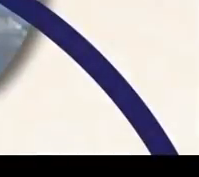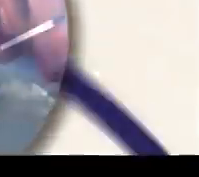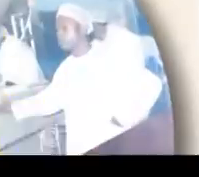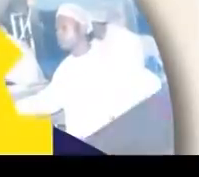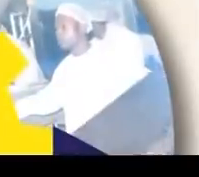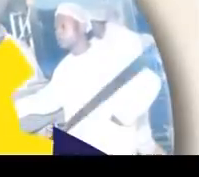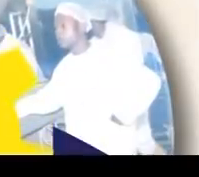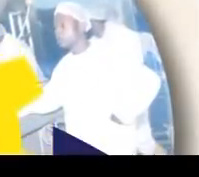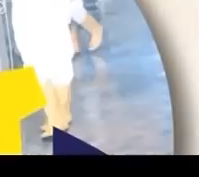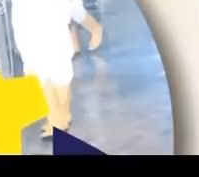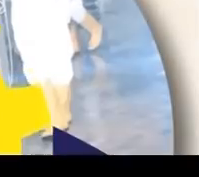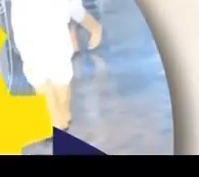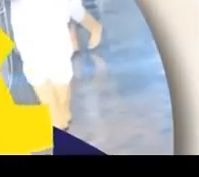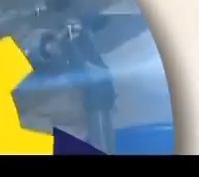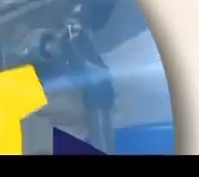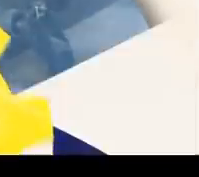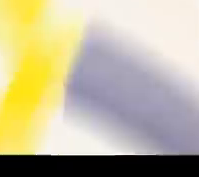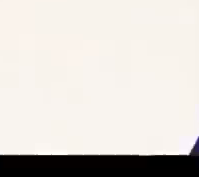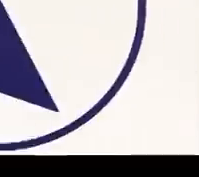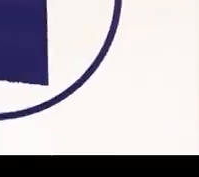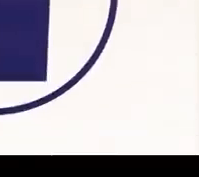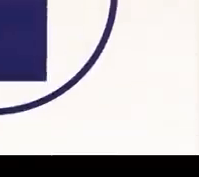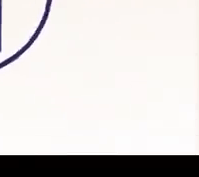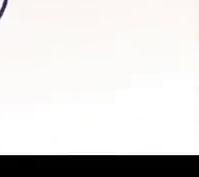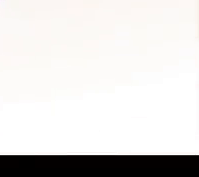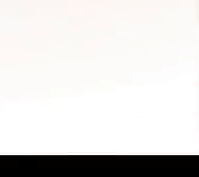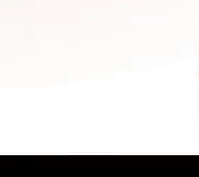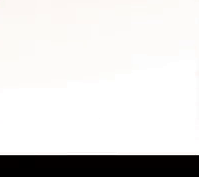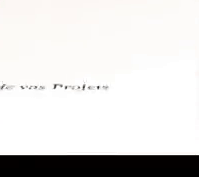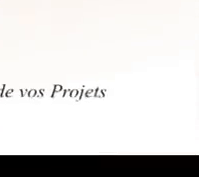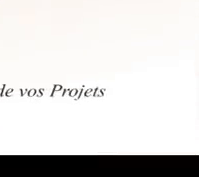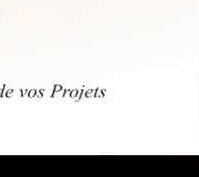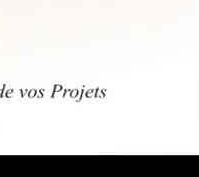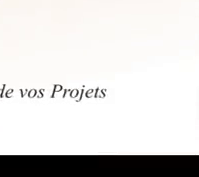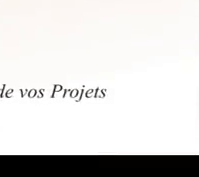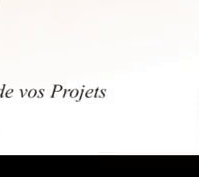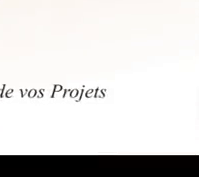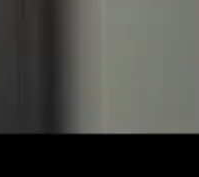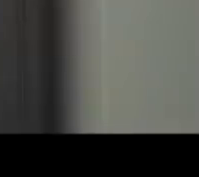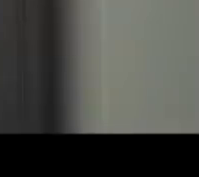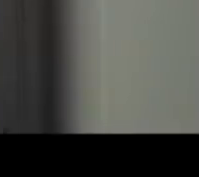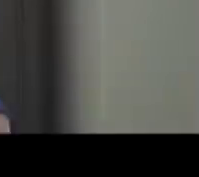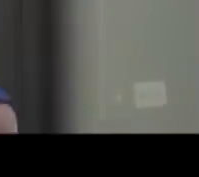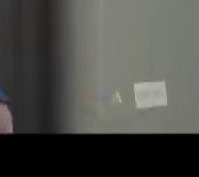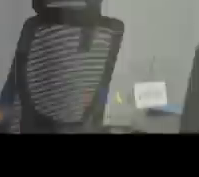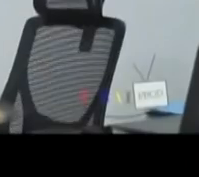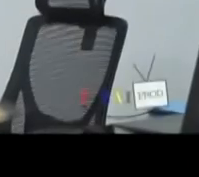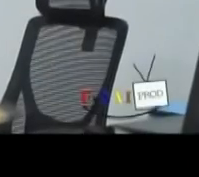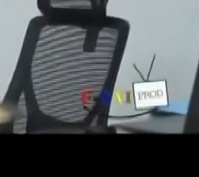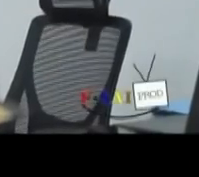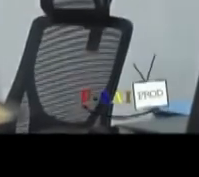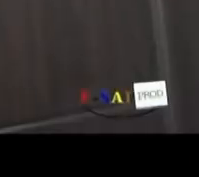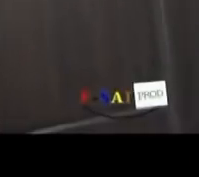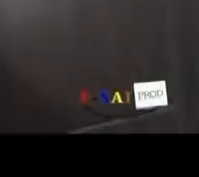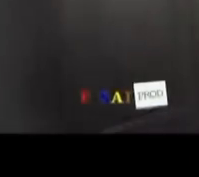Fonds des promotions de l'industrie. Votre partenaire privilégié pour la réussite de vos projets.